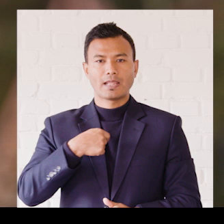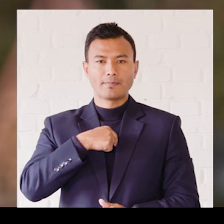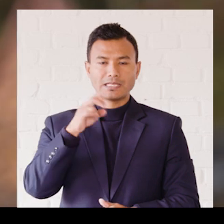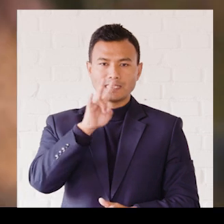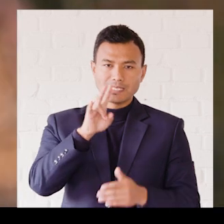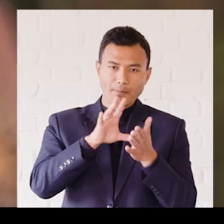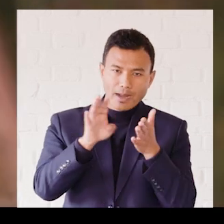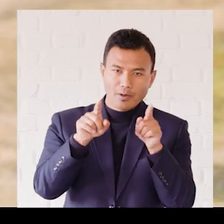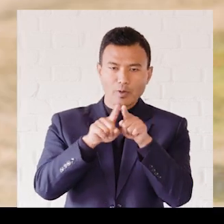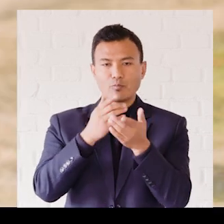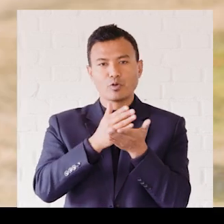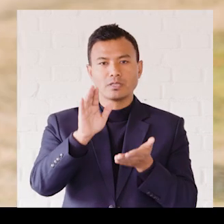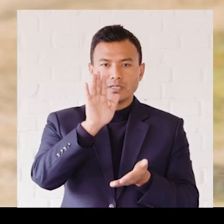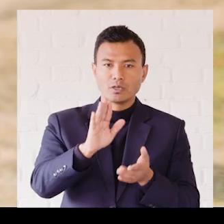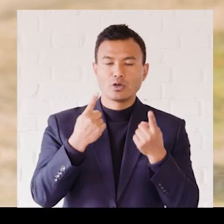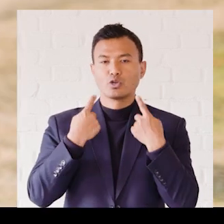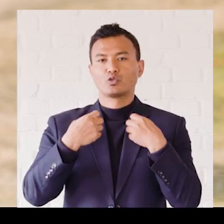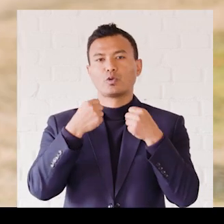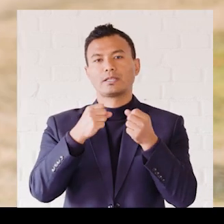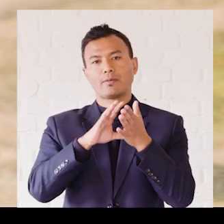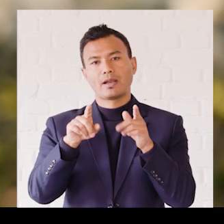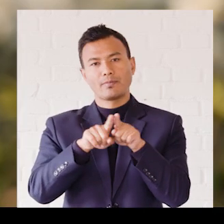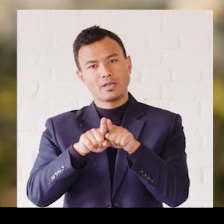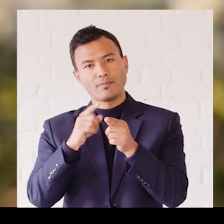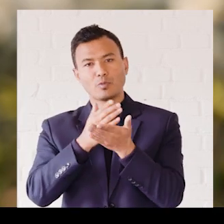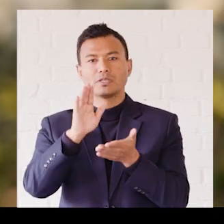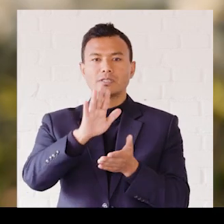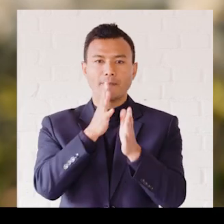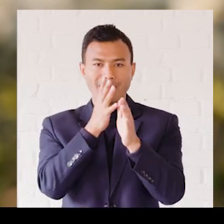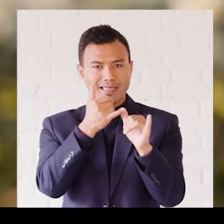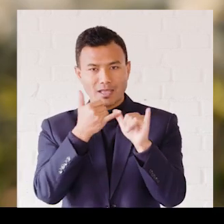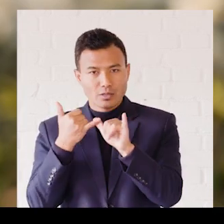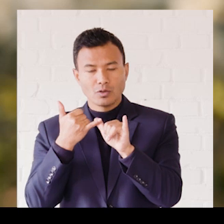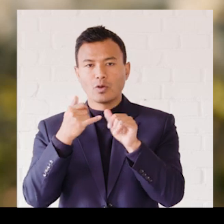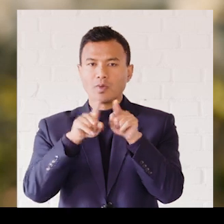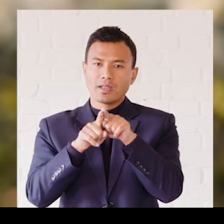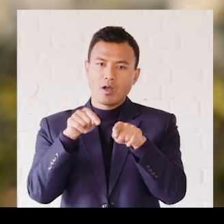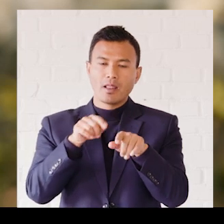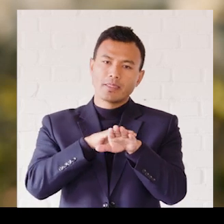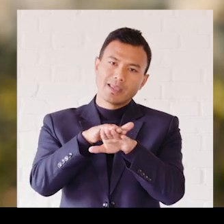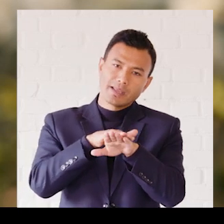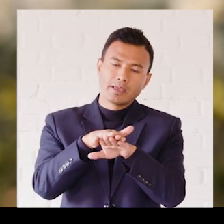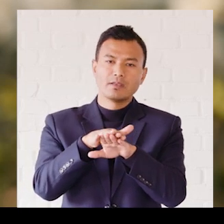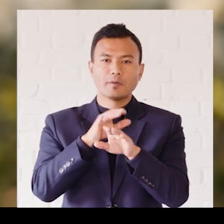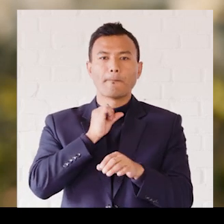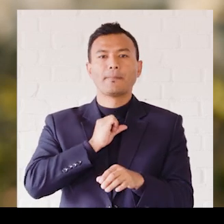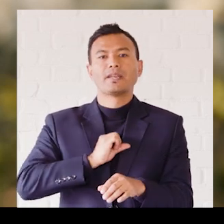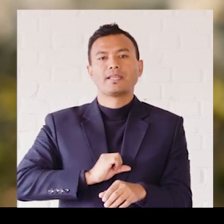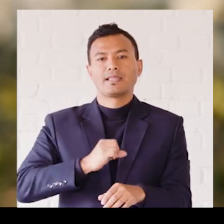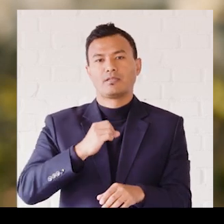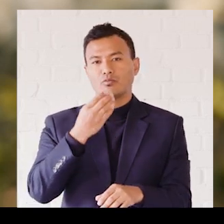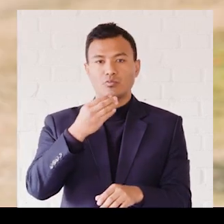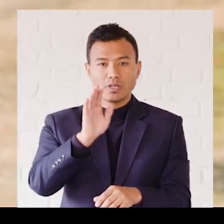हामी शिक्षाबाट पनि वञ्चित छौँ, स्वास्थ्यबाट पनि वञ्चित छौँ। दाइजो प्रथामा पनि परेर धेरै नै